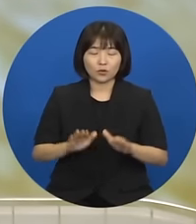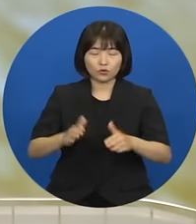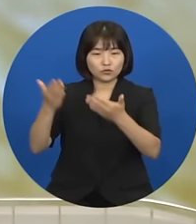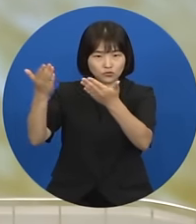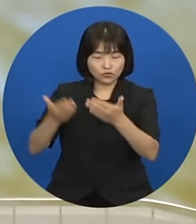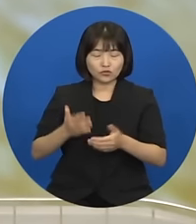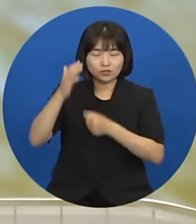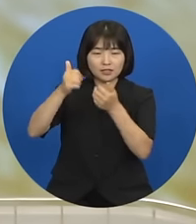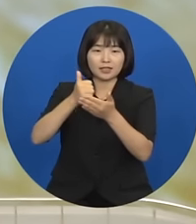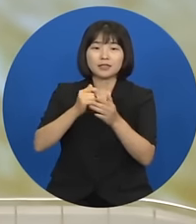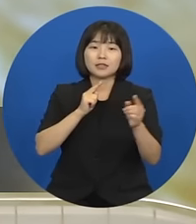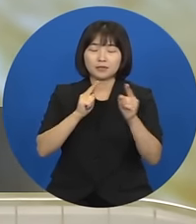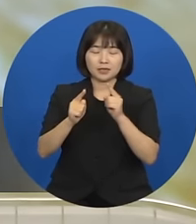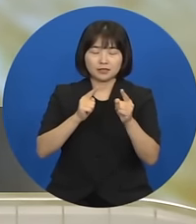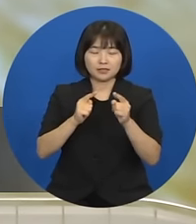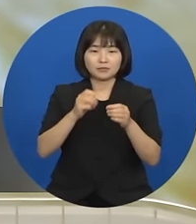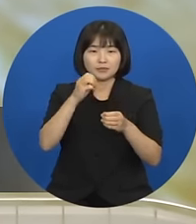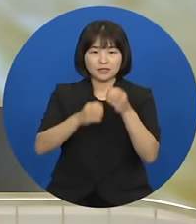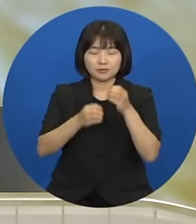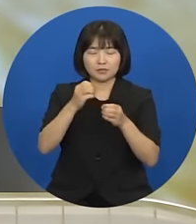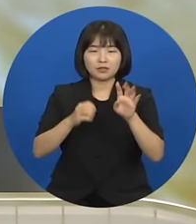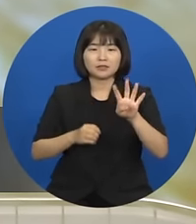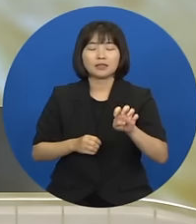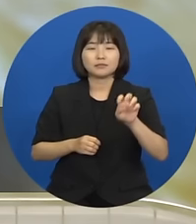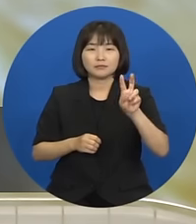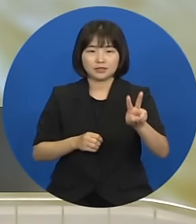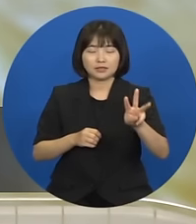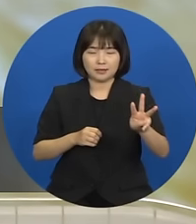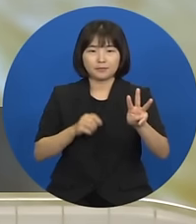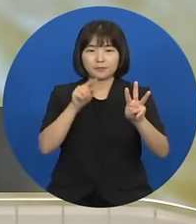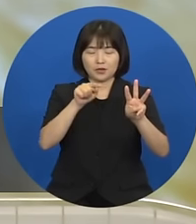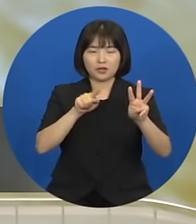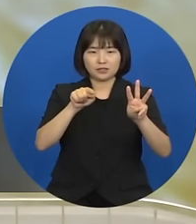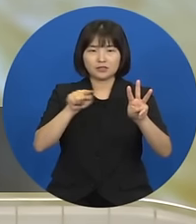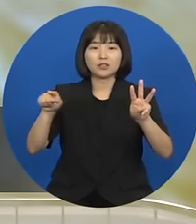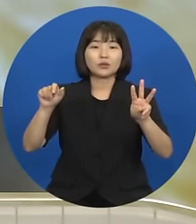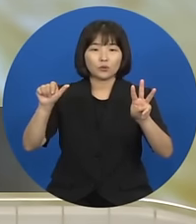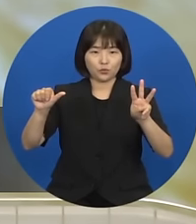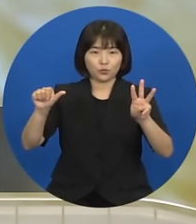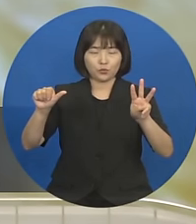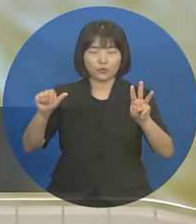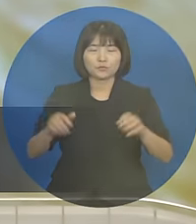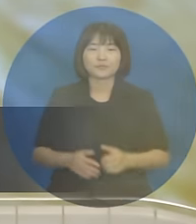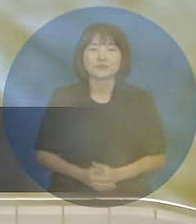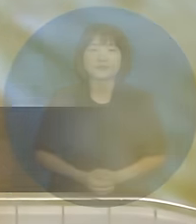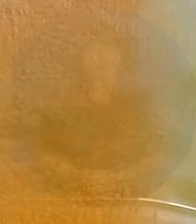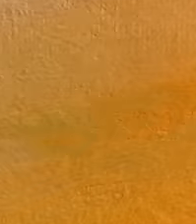오늘 우리에게 주시는 하나님의 말씀은 시편 43편 1절에서 5절 말씀입니다.